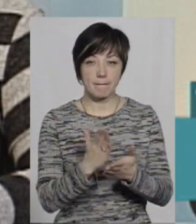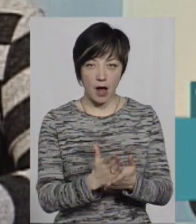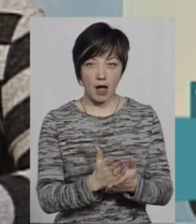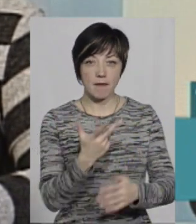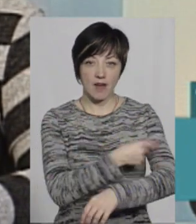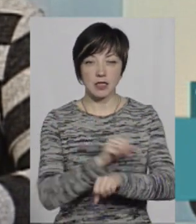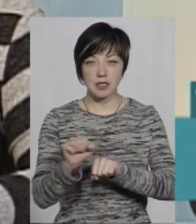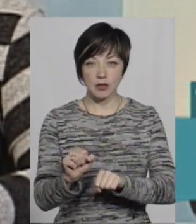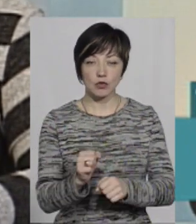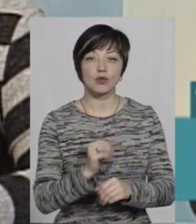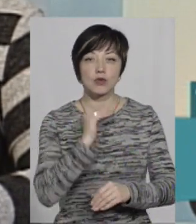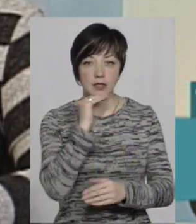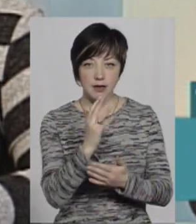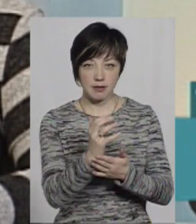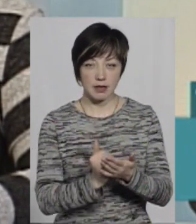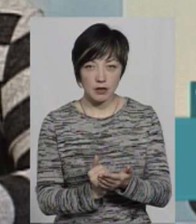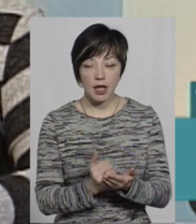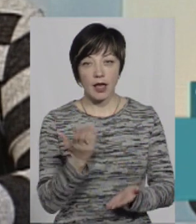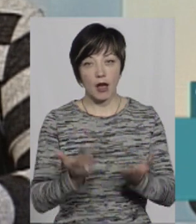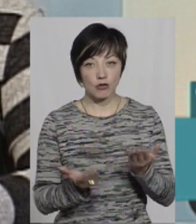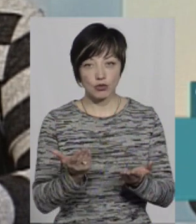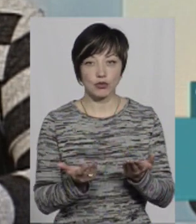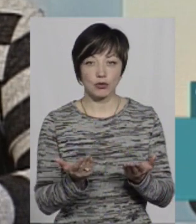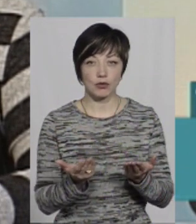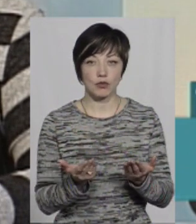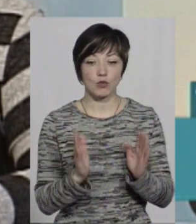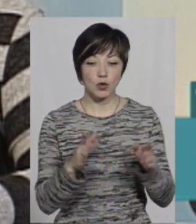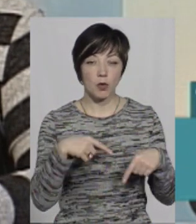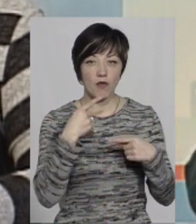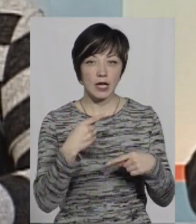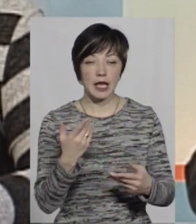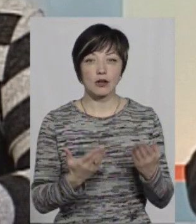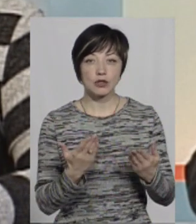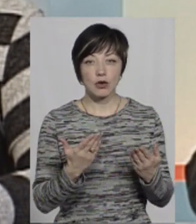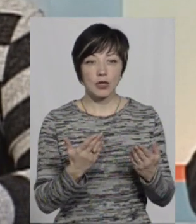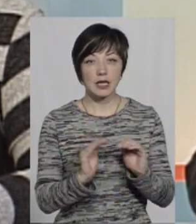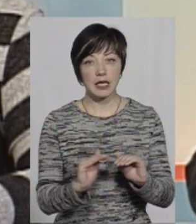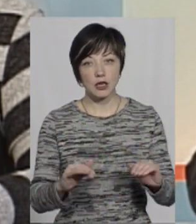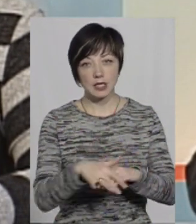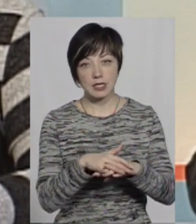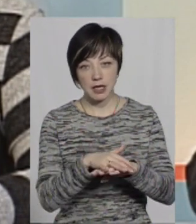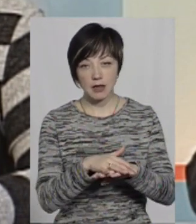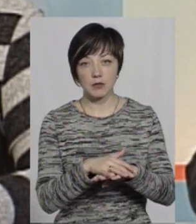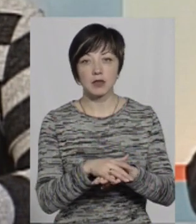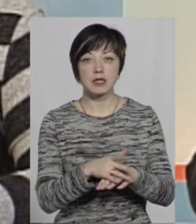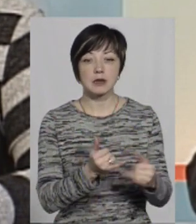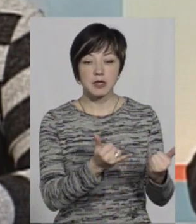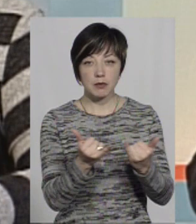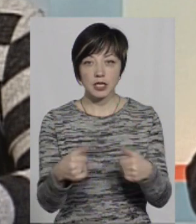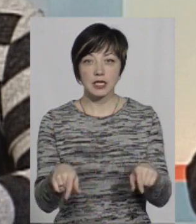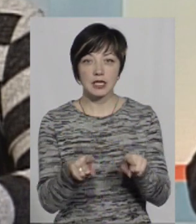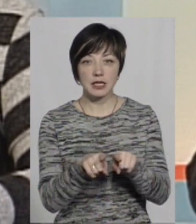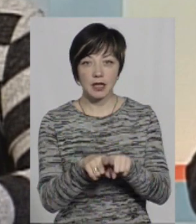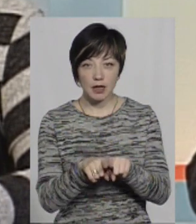маємо вакцину в достатній кількості. Ну, якщо, ну, будемо так говорити, якщо говорити за дитяче населення, то ми забезпечені, так